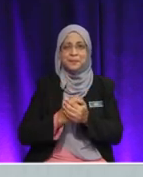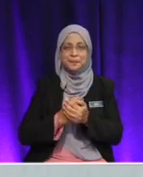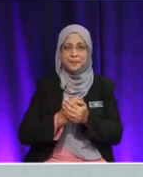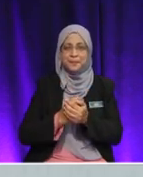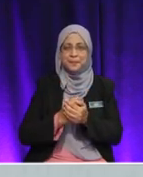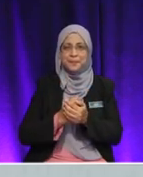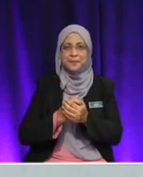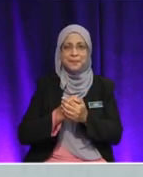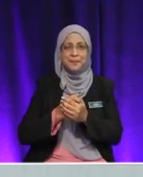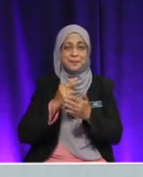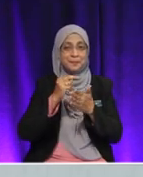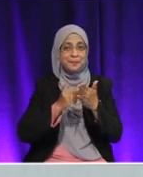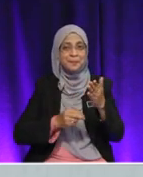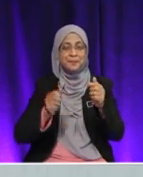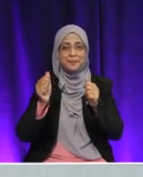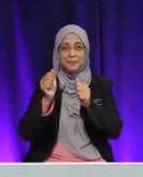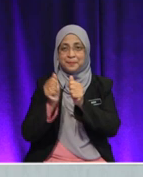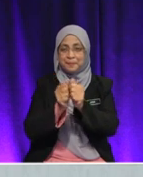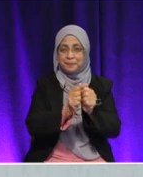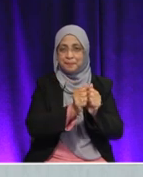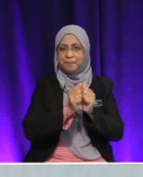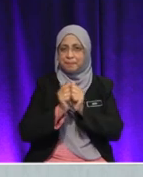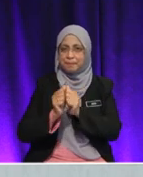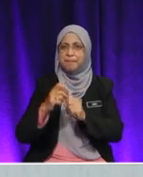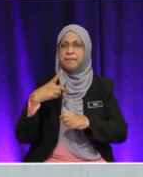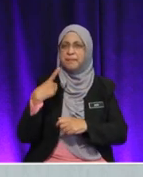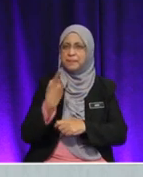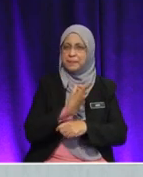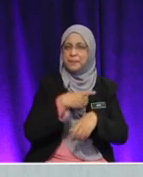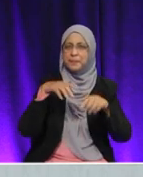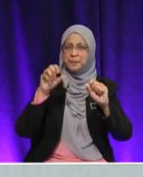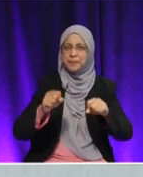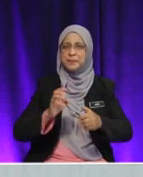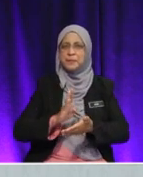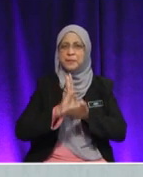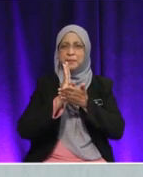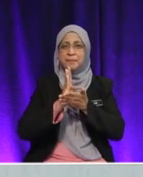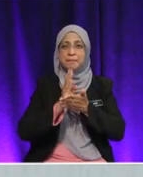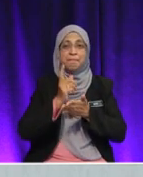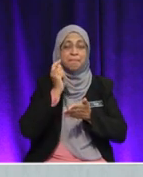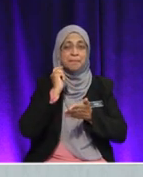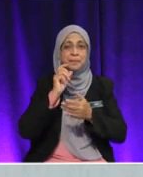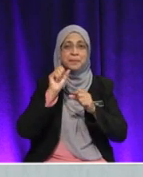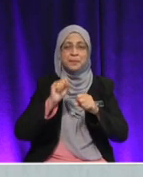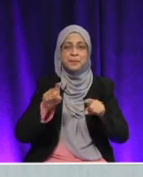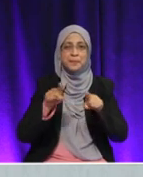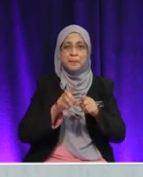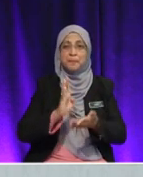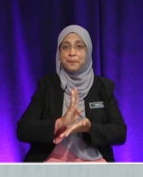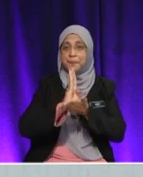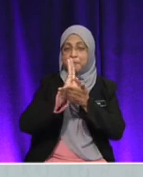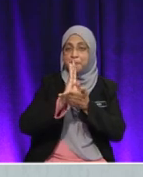nilai kerjasama Kita boleh melakukannya sewaktu membantu mangsa seperti mangsa banjir